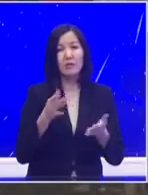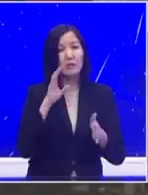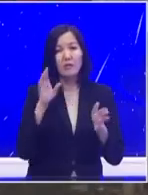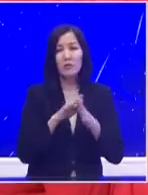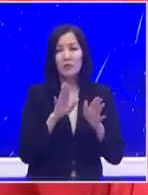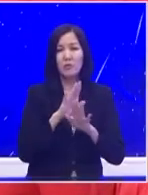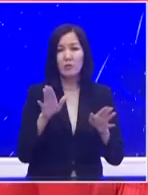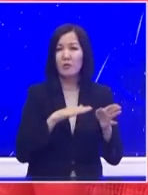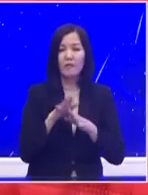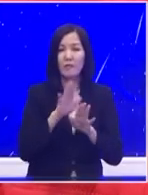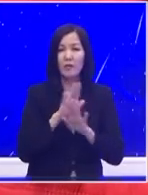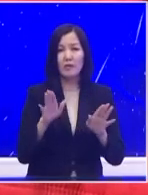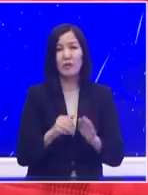толку.